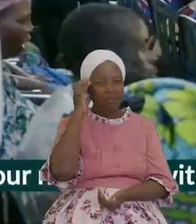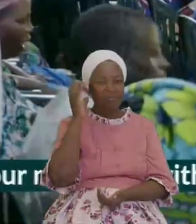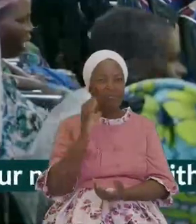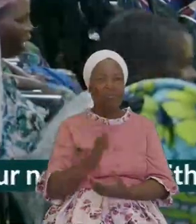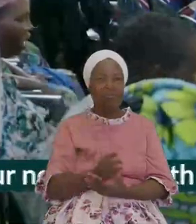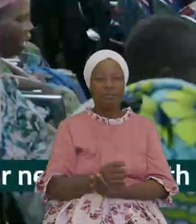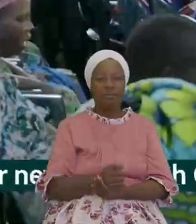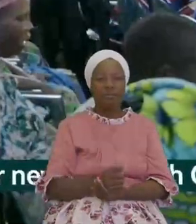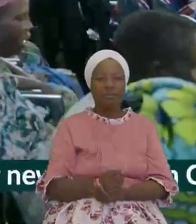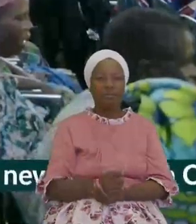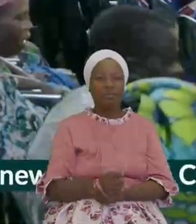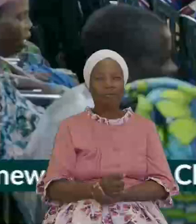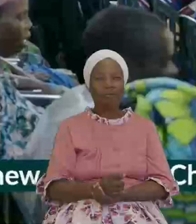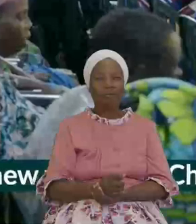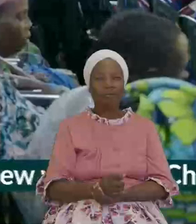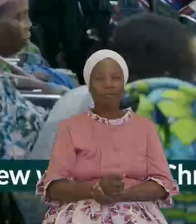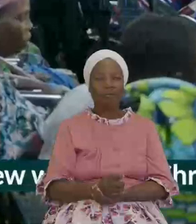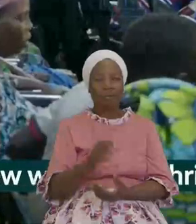Écoutez-moi très bien.